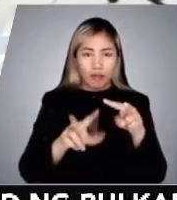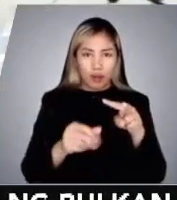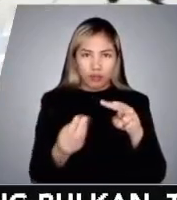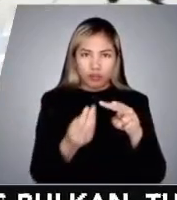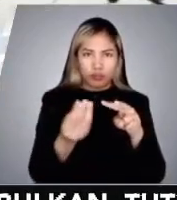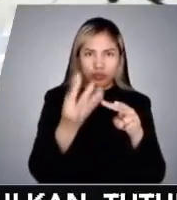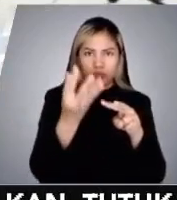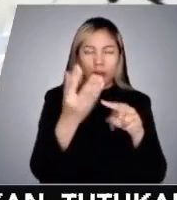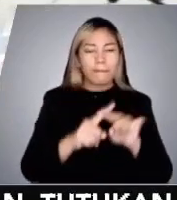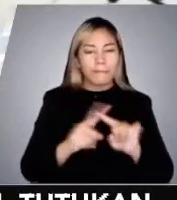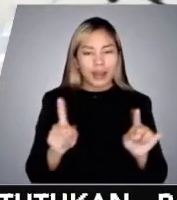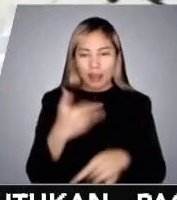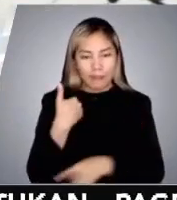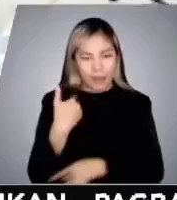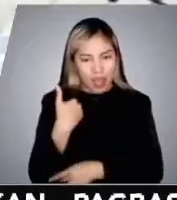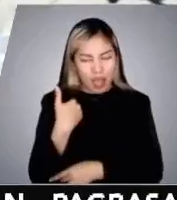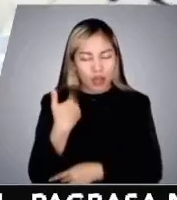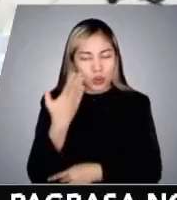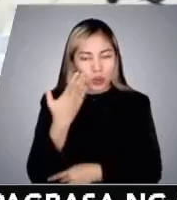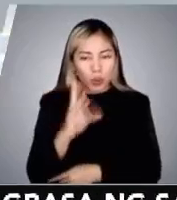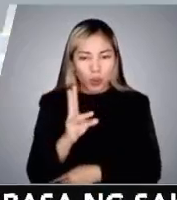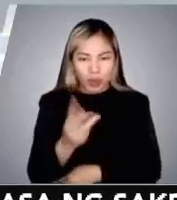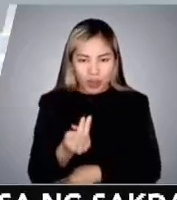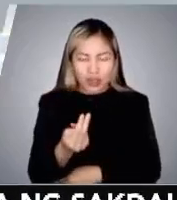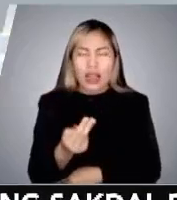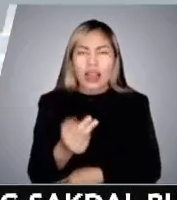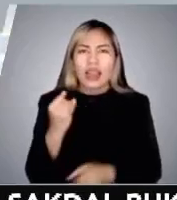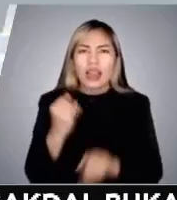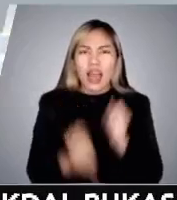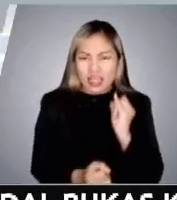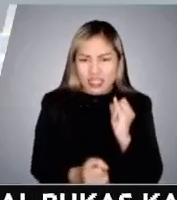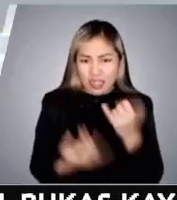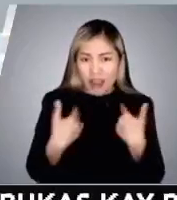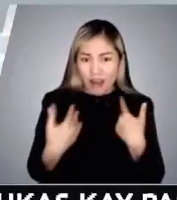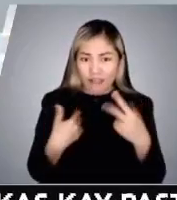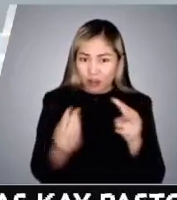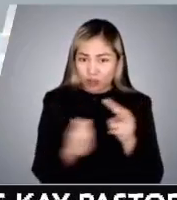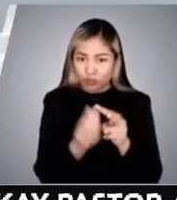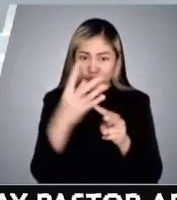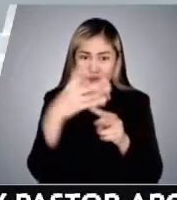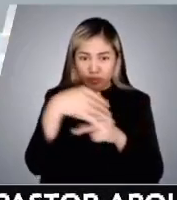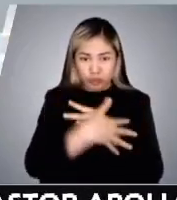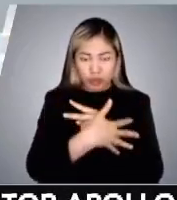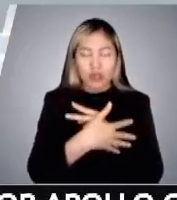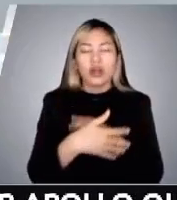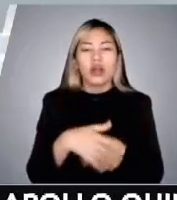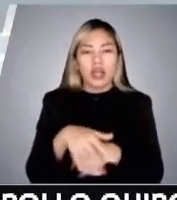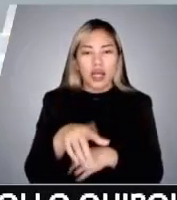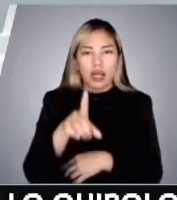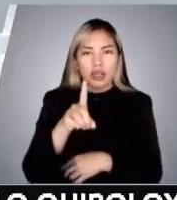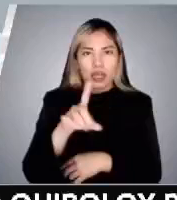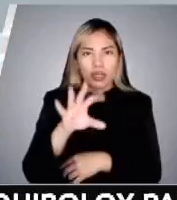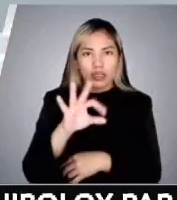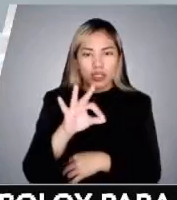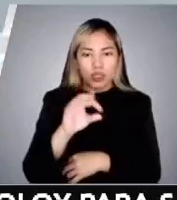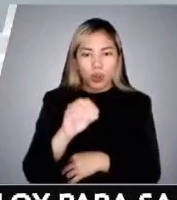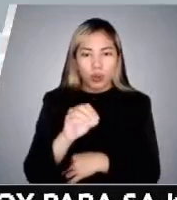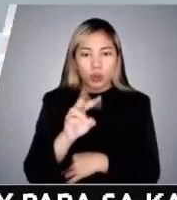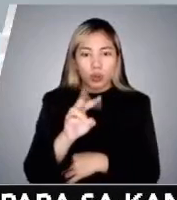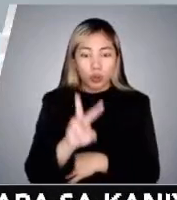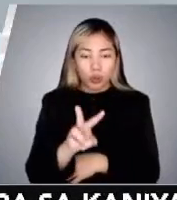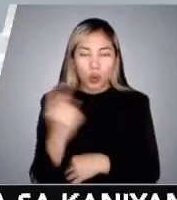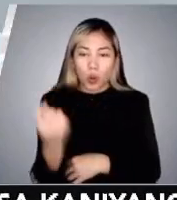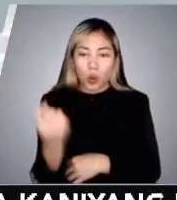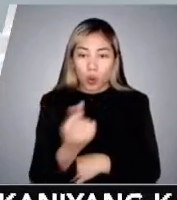kailan. 1902, huling nagkaroon ng magmatic eruption sa Kanlaon. Mula noon ay puro phreatic o